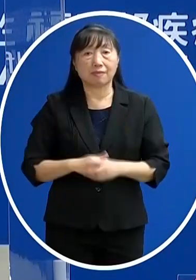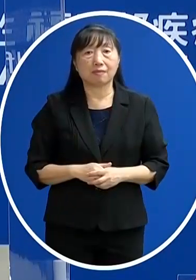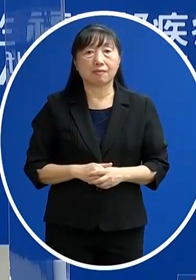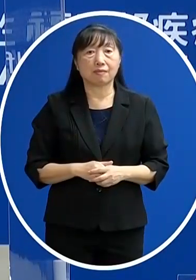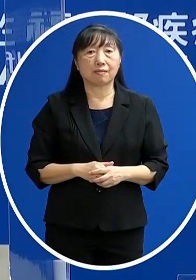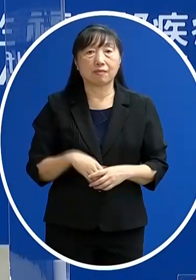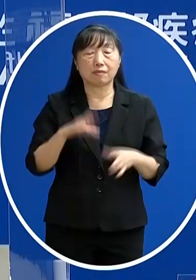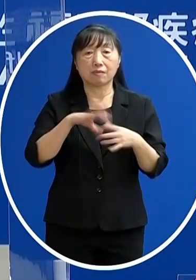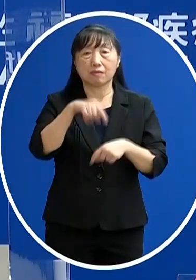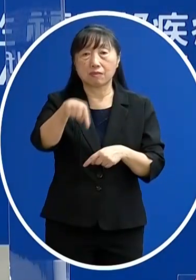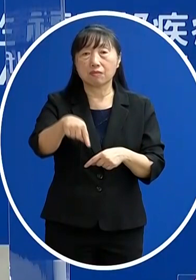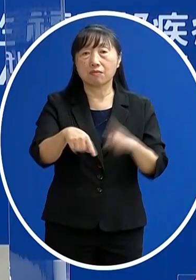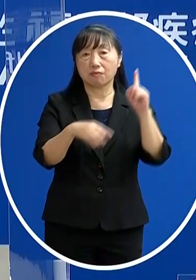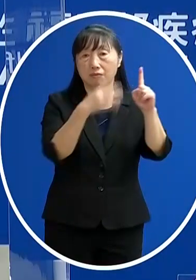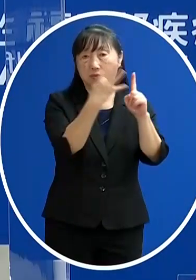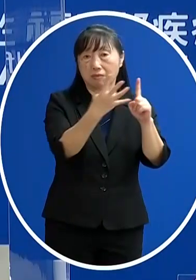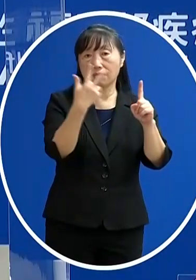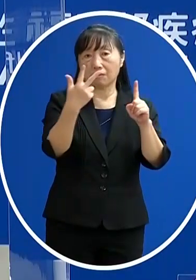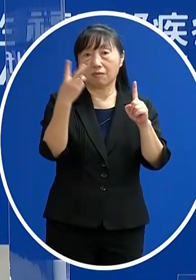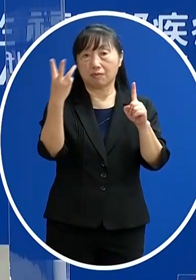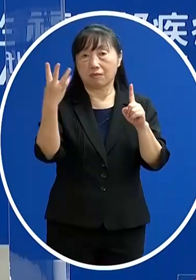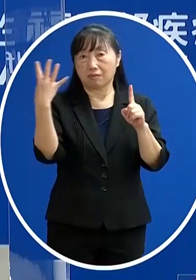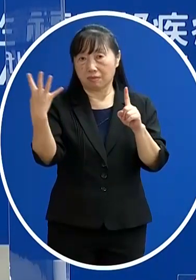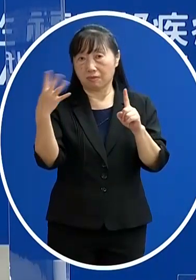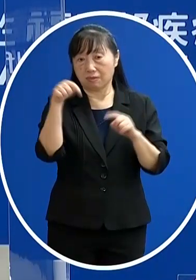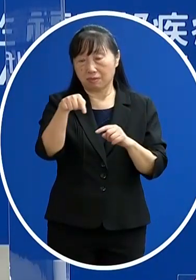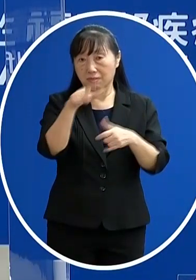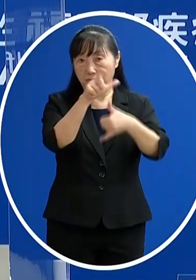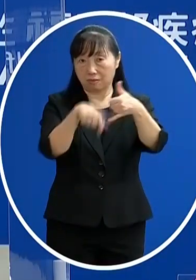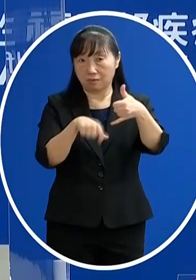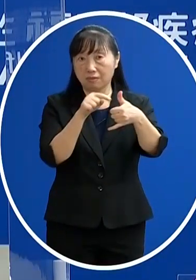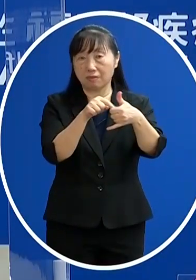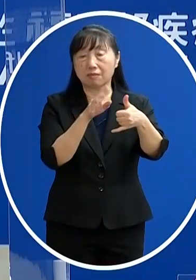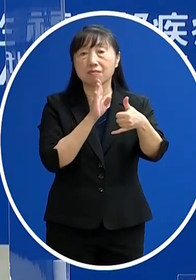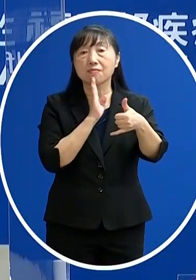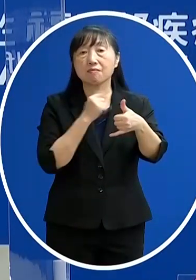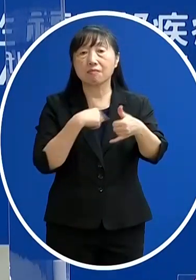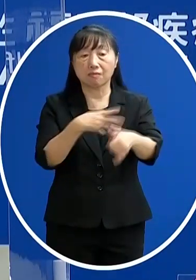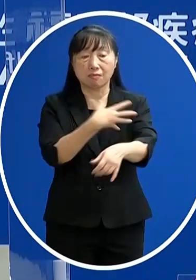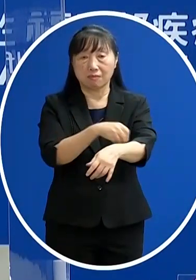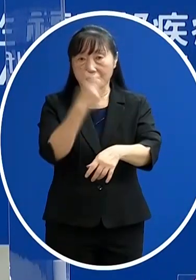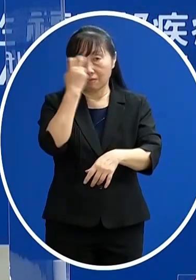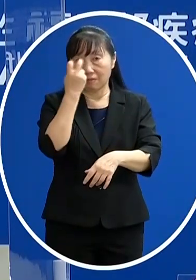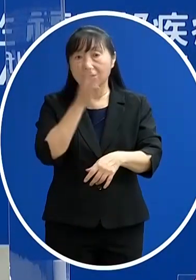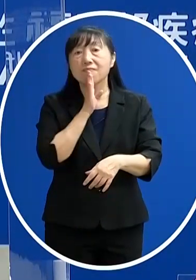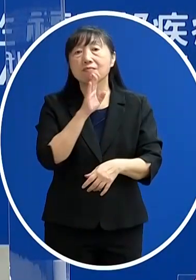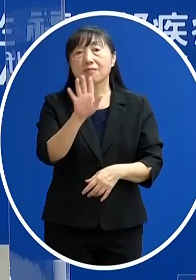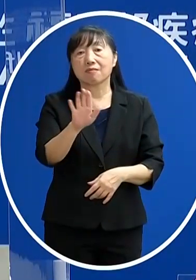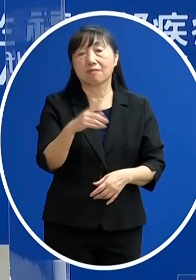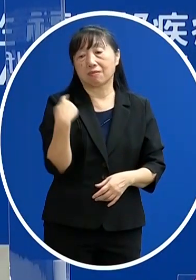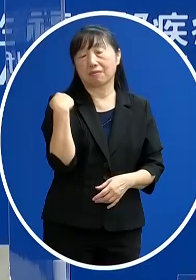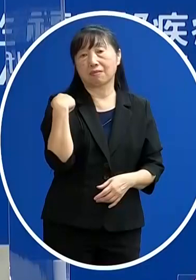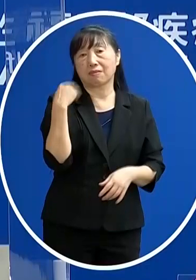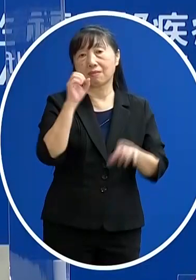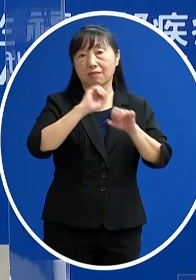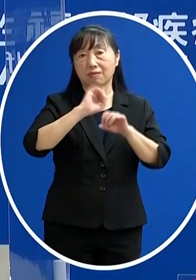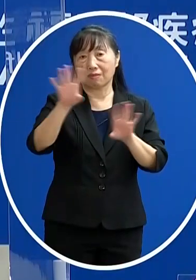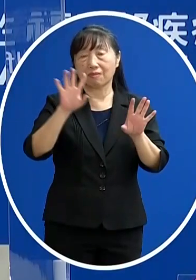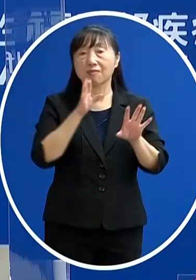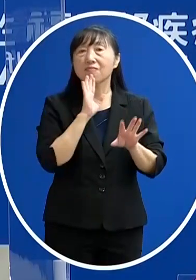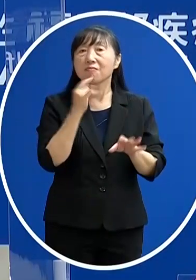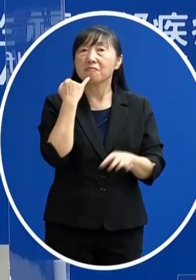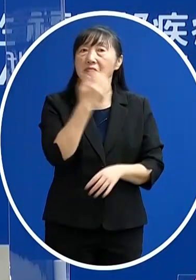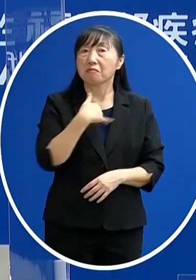为这个14734啊，它的哈基因定序也出来了哈。虽然昨天我们跟大家讲可能要两天，但